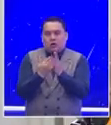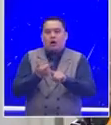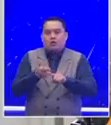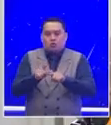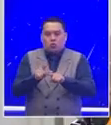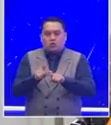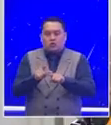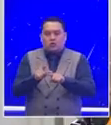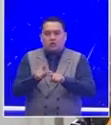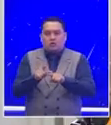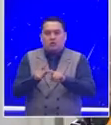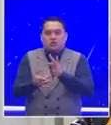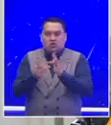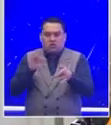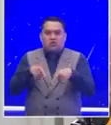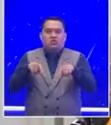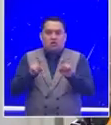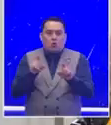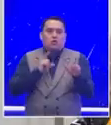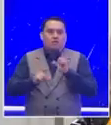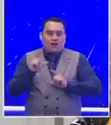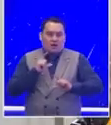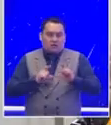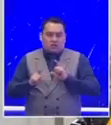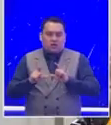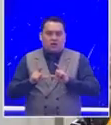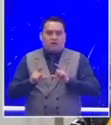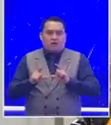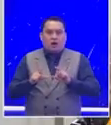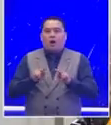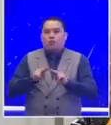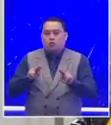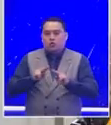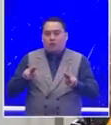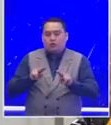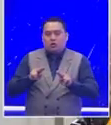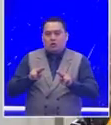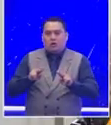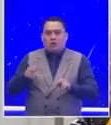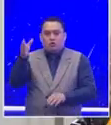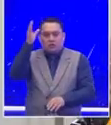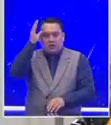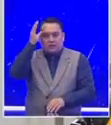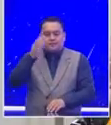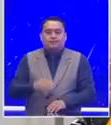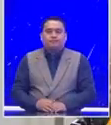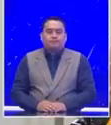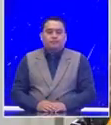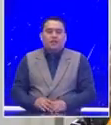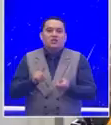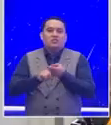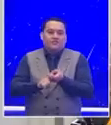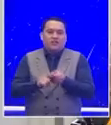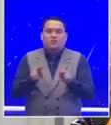которое тоже находится на сайте нашего университета, именно в этой обучающей платформе образовательной, выходят на